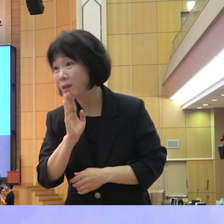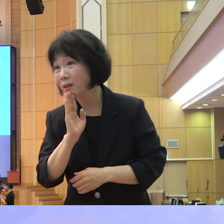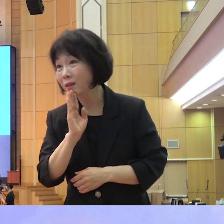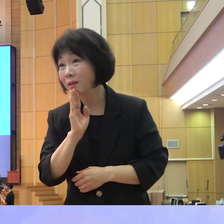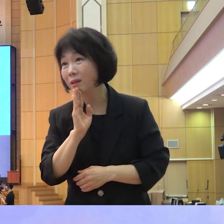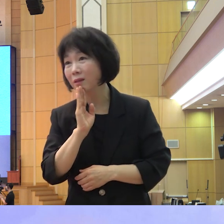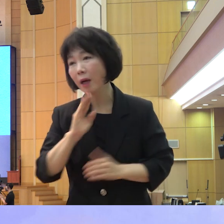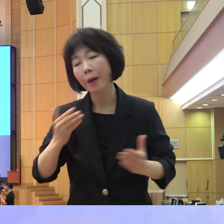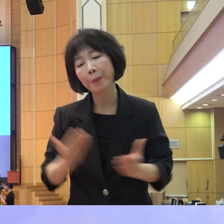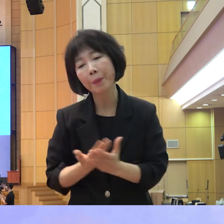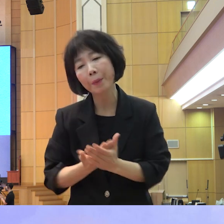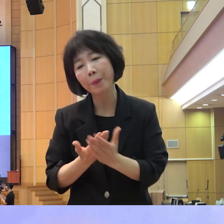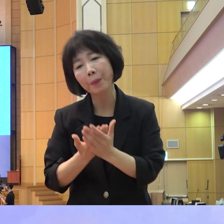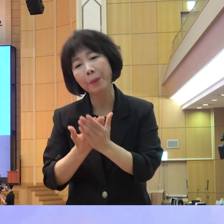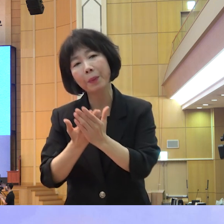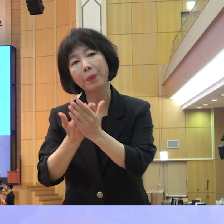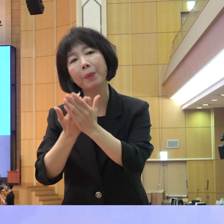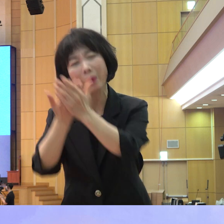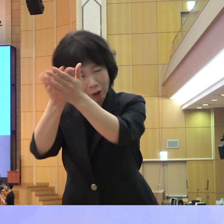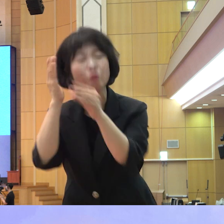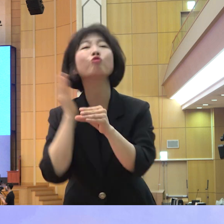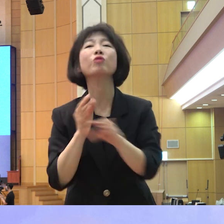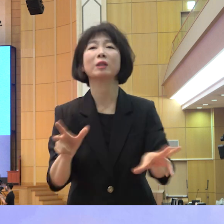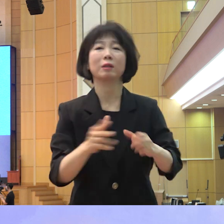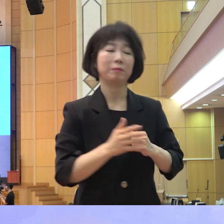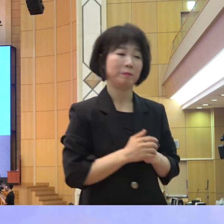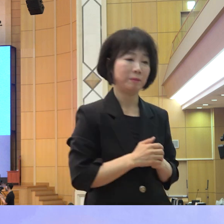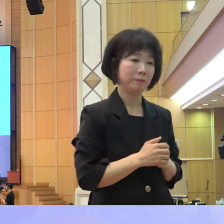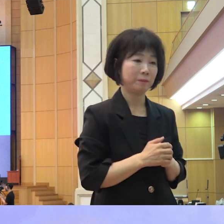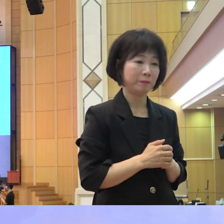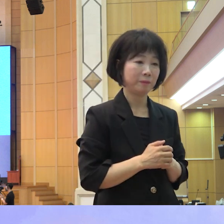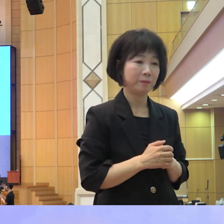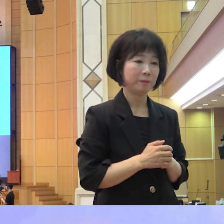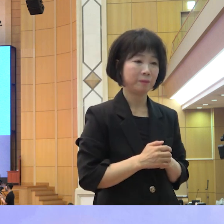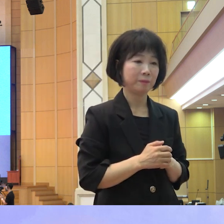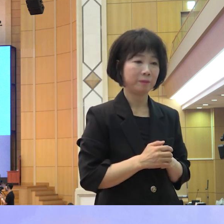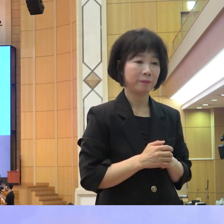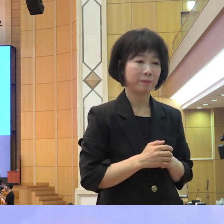완성형이 아니야. 진행형이지. 여러분들은 뭐라고요?